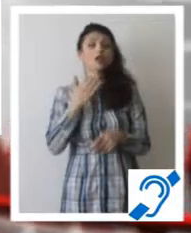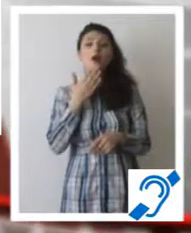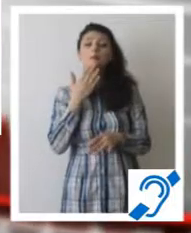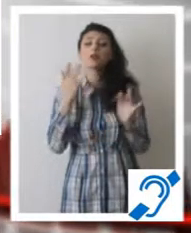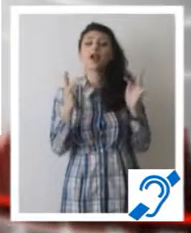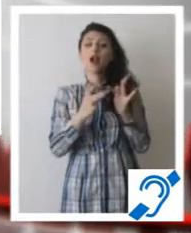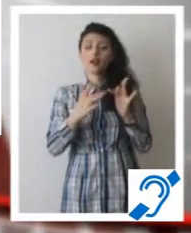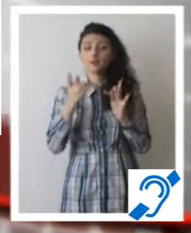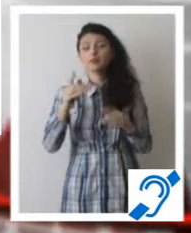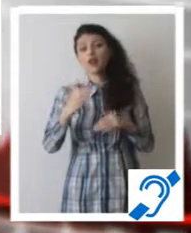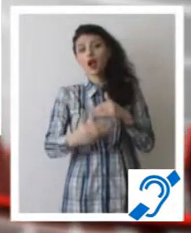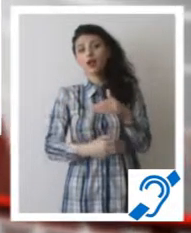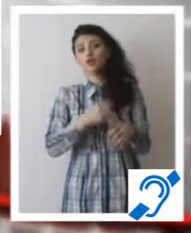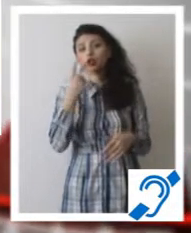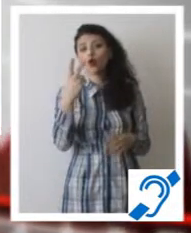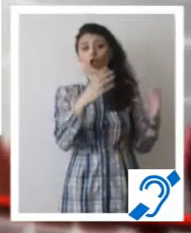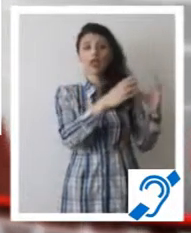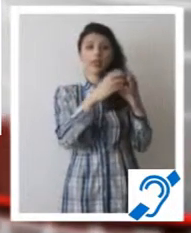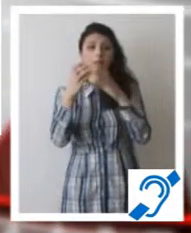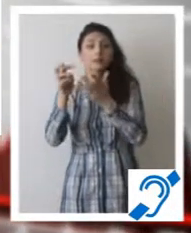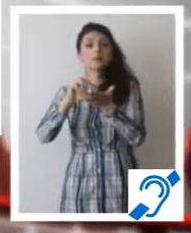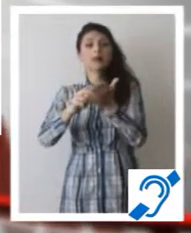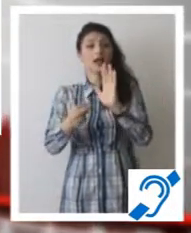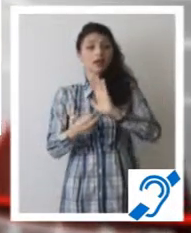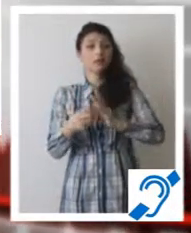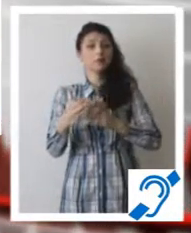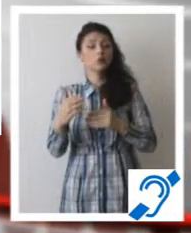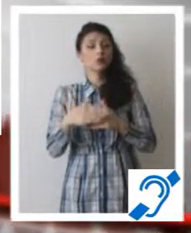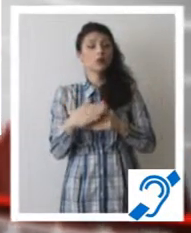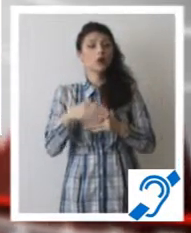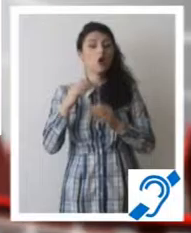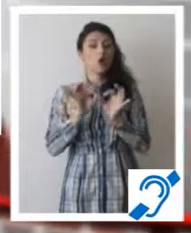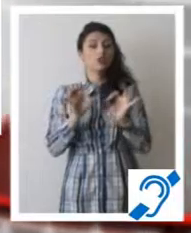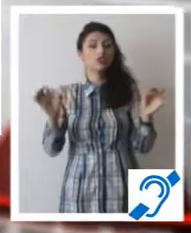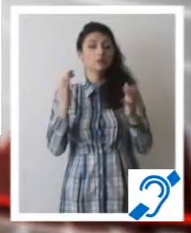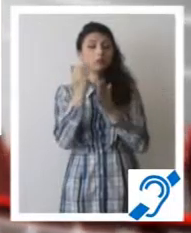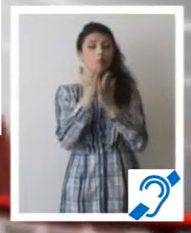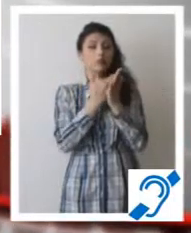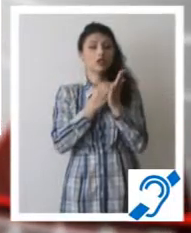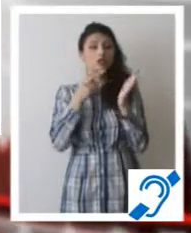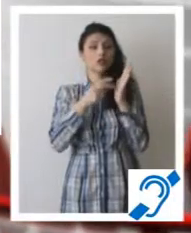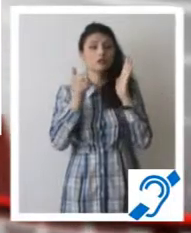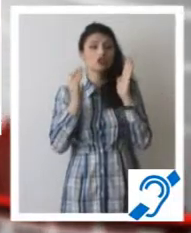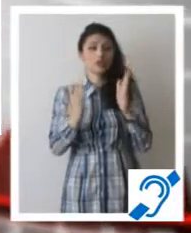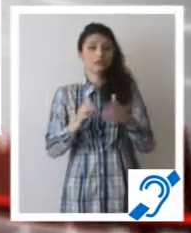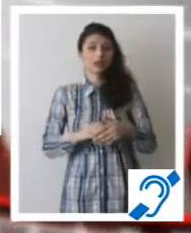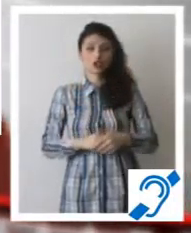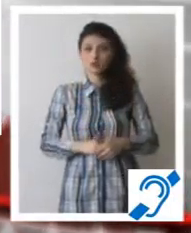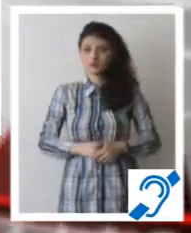confruntări amicale. De altfel, cele două echipe se pregătesc asidu pentru competițiile oficiale programate în 2016.